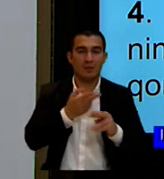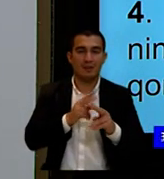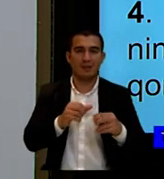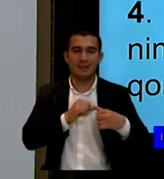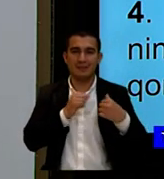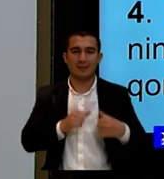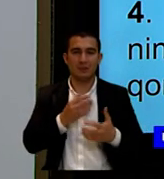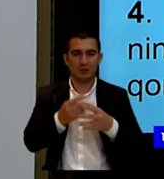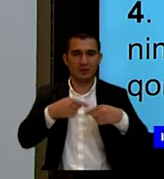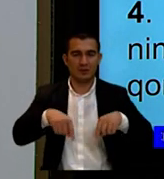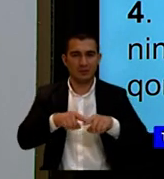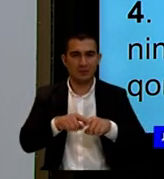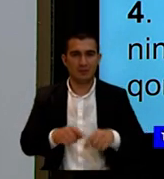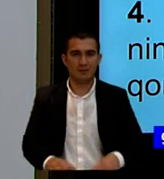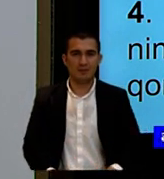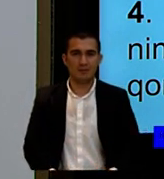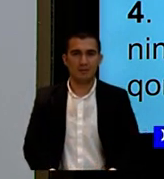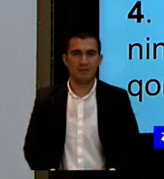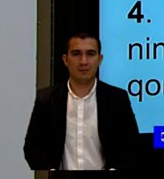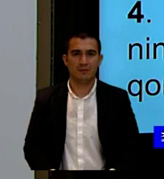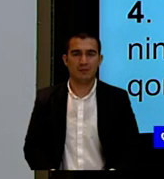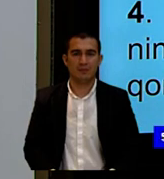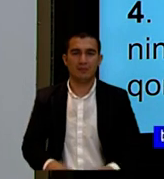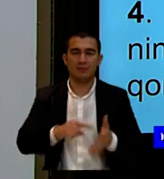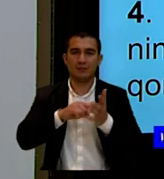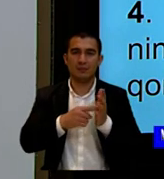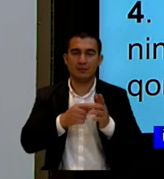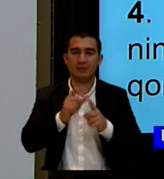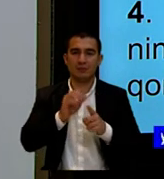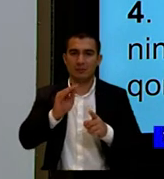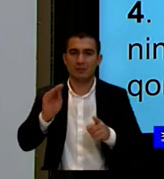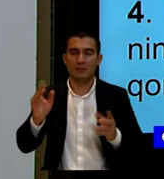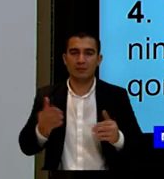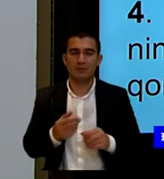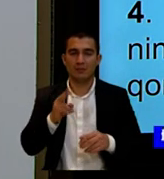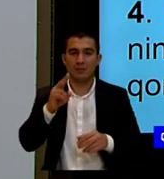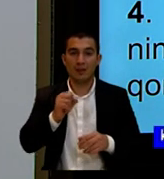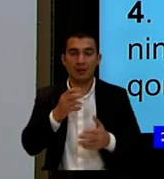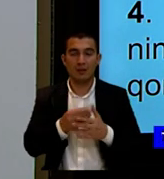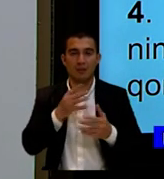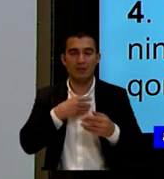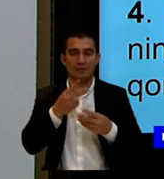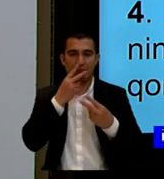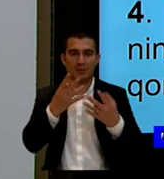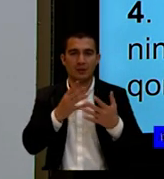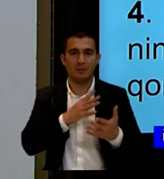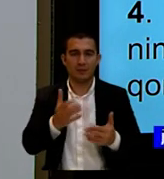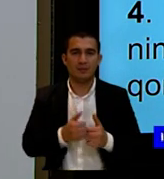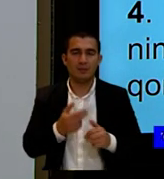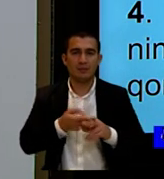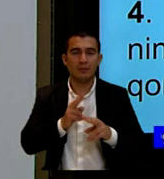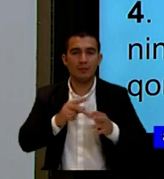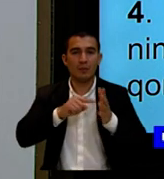Yurak dastlab yana nuqtalar o'rniga so'z qo'ying da paydo bo'lgan.